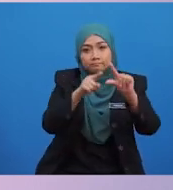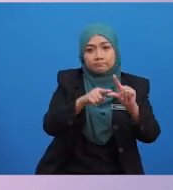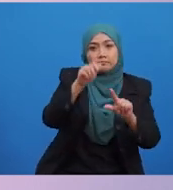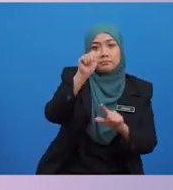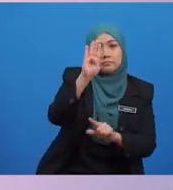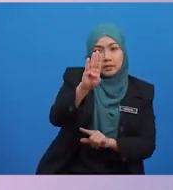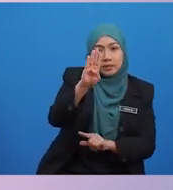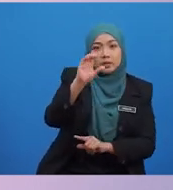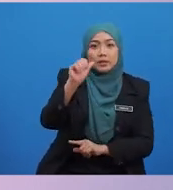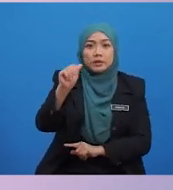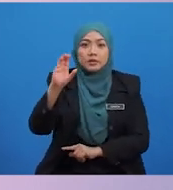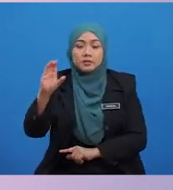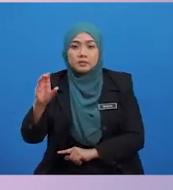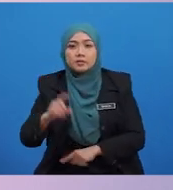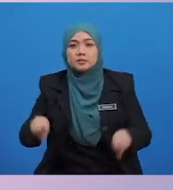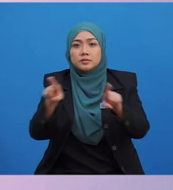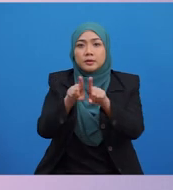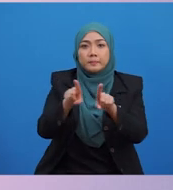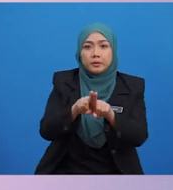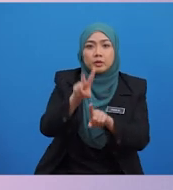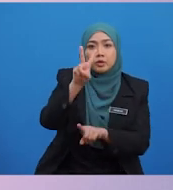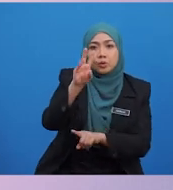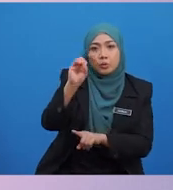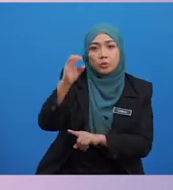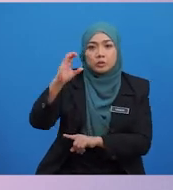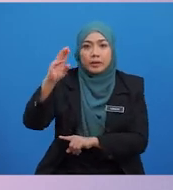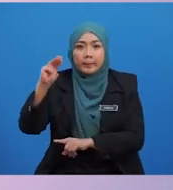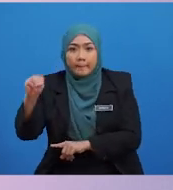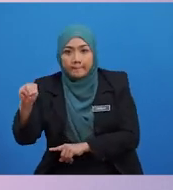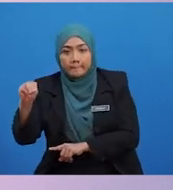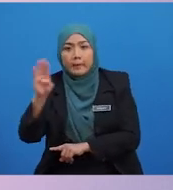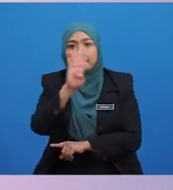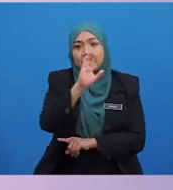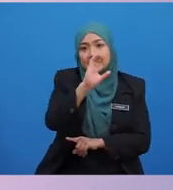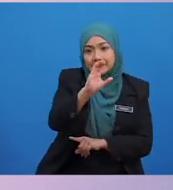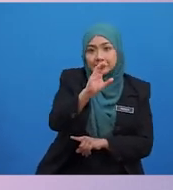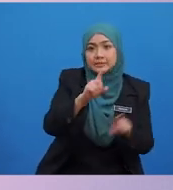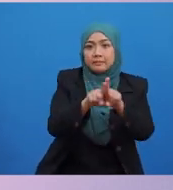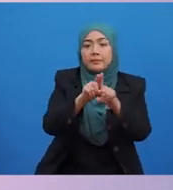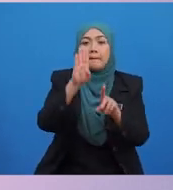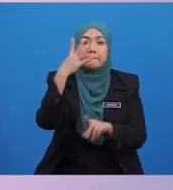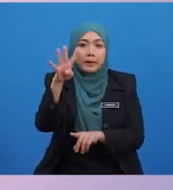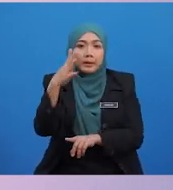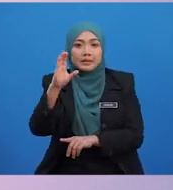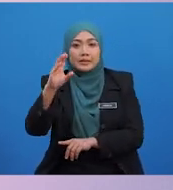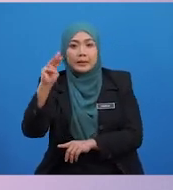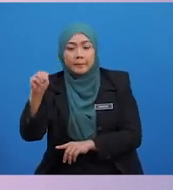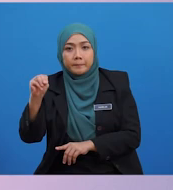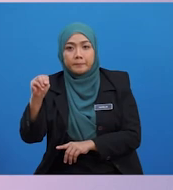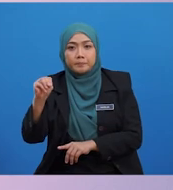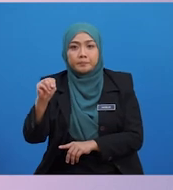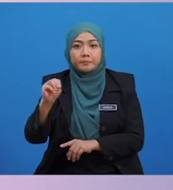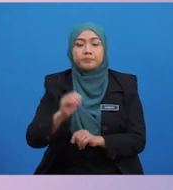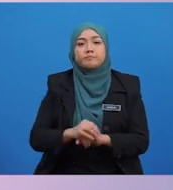40° Ebi = 20 cm dan BC = 14 cm